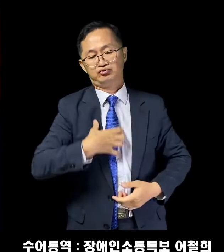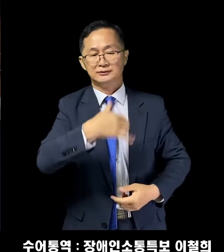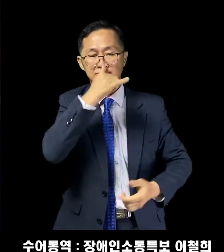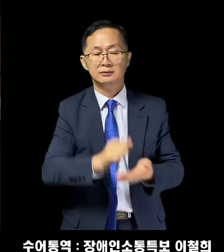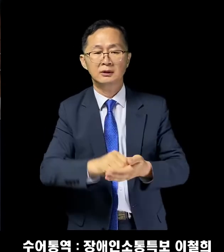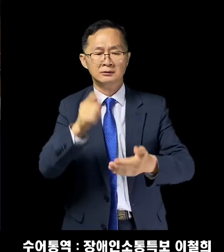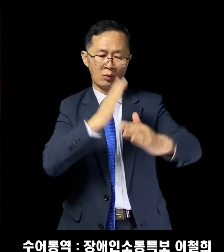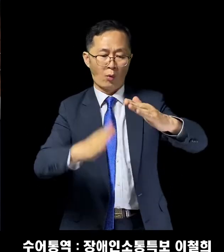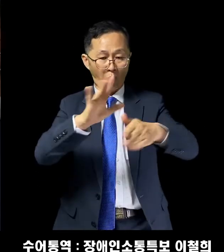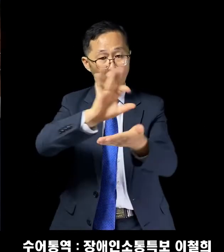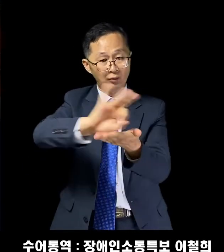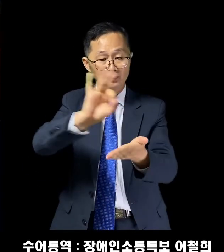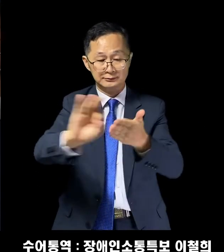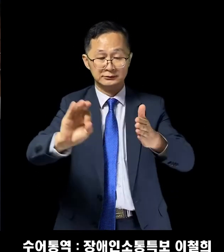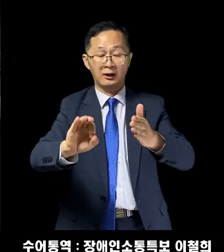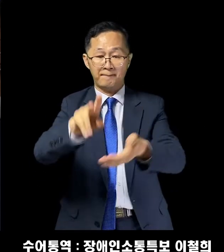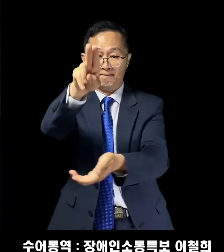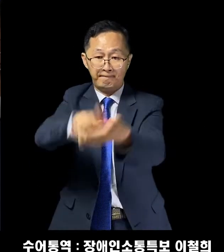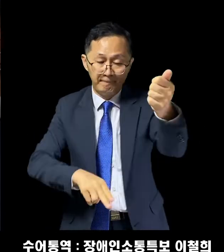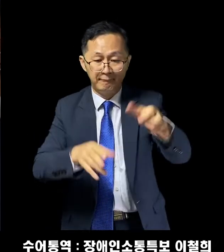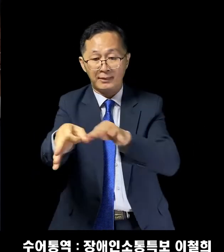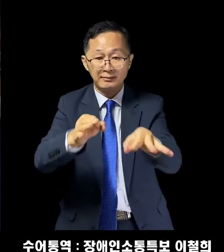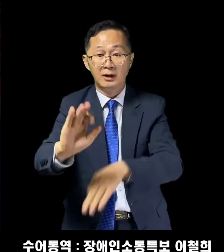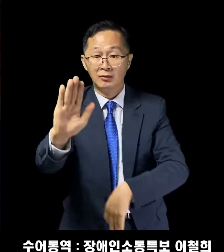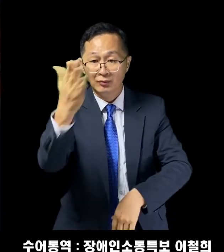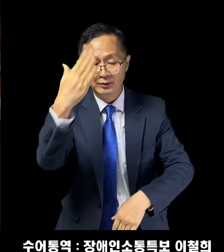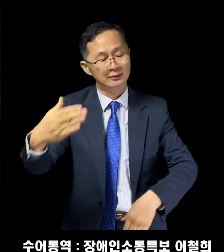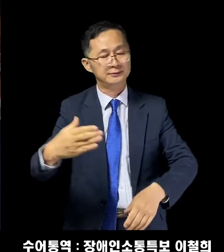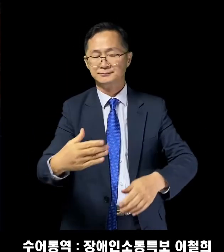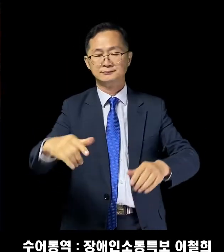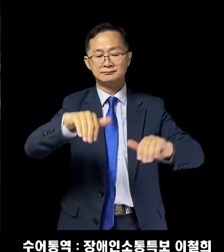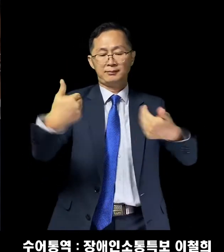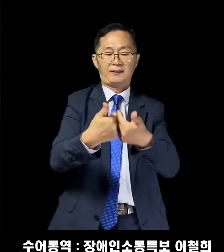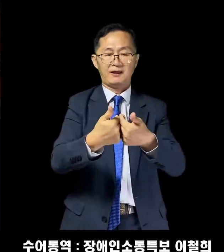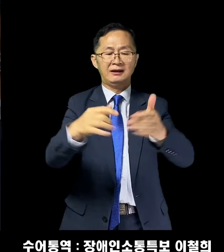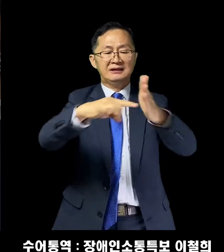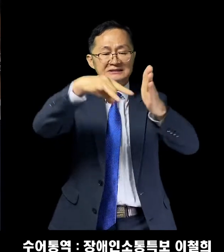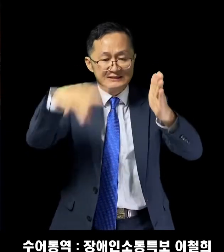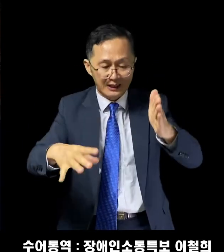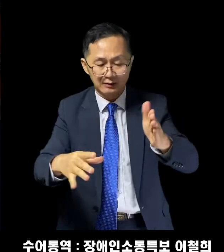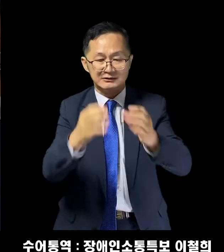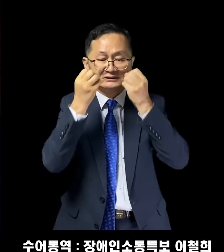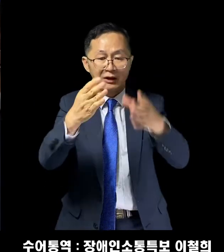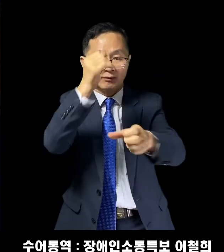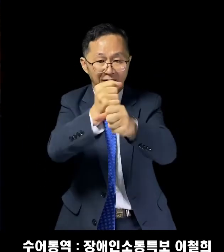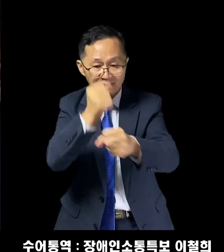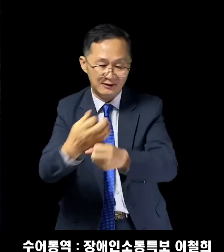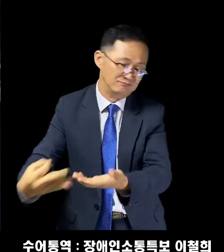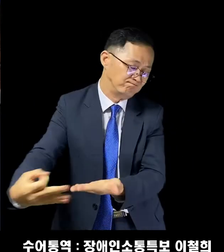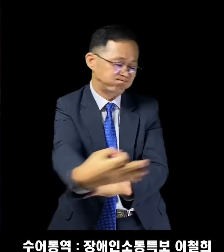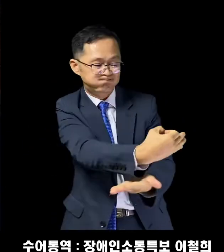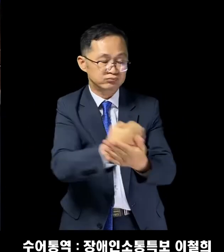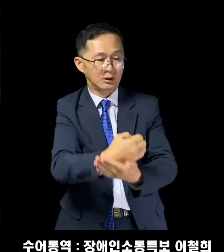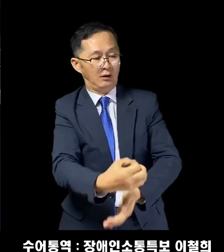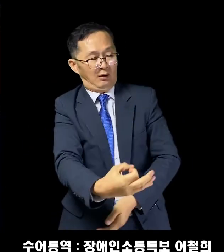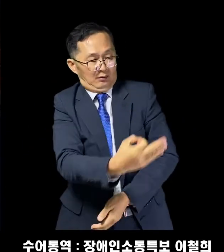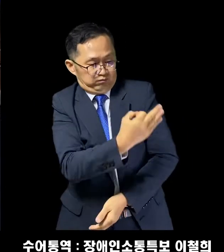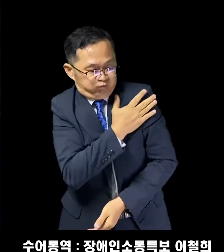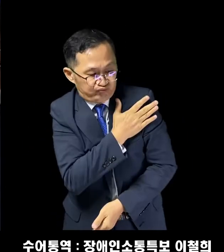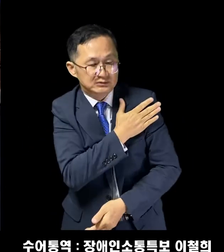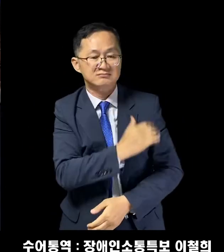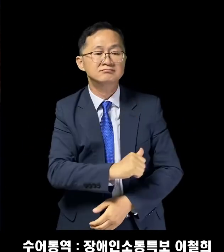반대합니다 세금을 새로 만들거나 늘려 거둔 돈을 부자건 가난하건